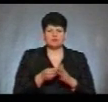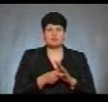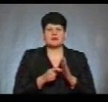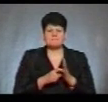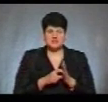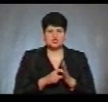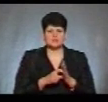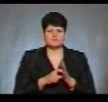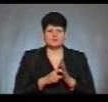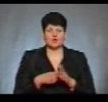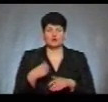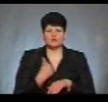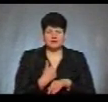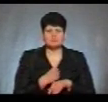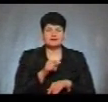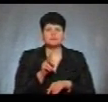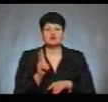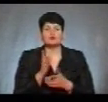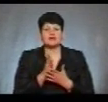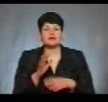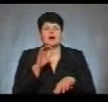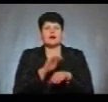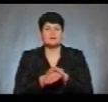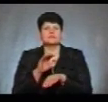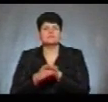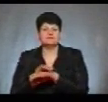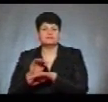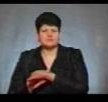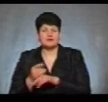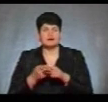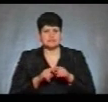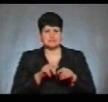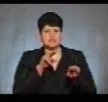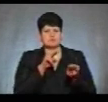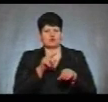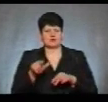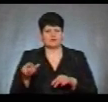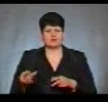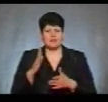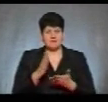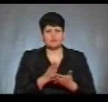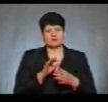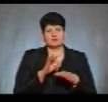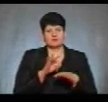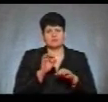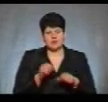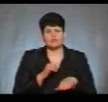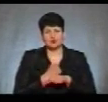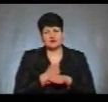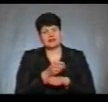скажімо так, основними тими, хто мав би виявляти, так, тобто йдуть виявляти, це офіційні спостерігачі. Вони мають право вести кіно,